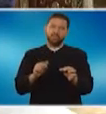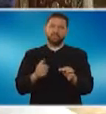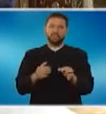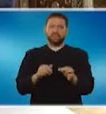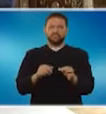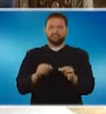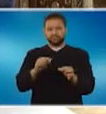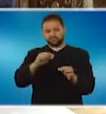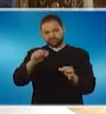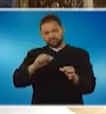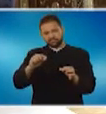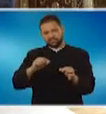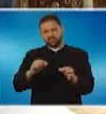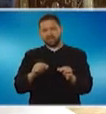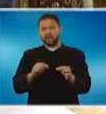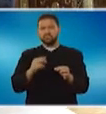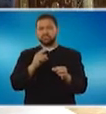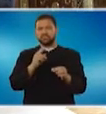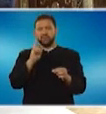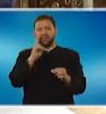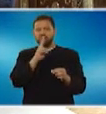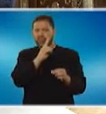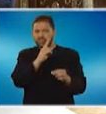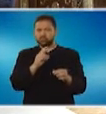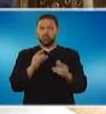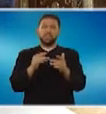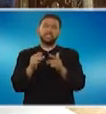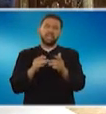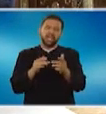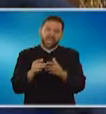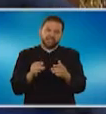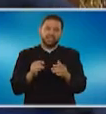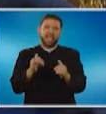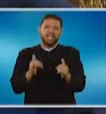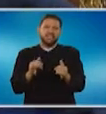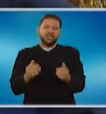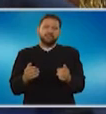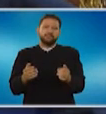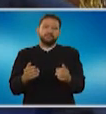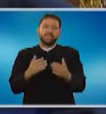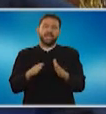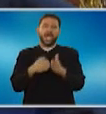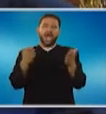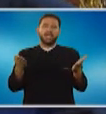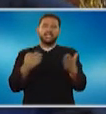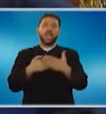rețele video, de share video și așa mai departe. Acum trebuie să facem cumva